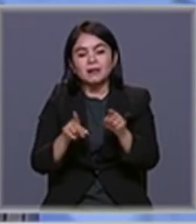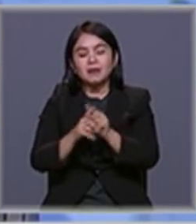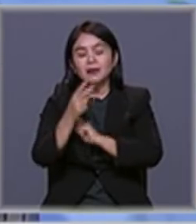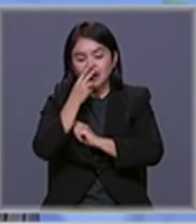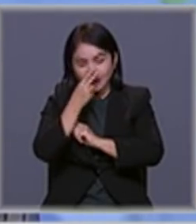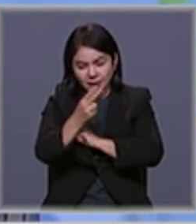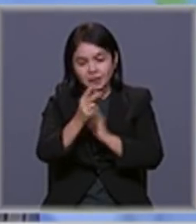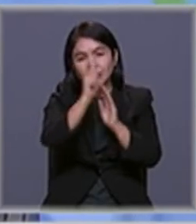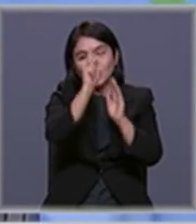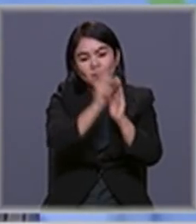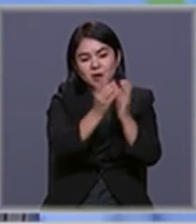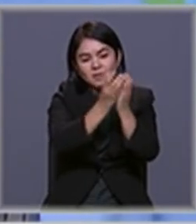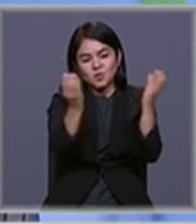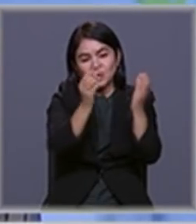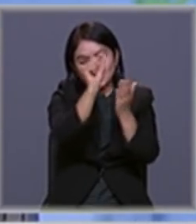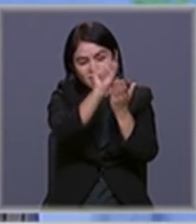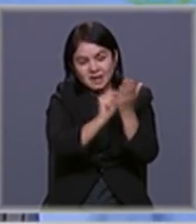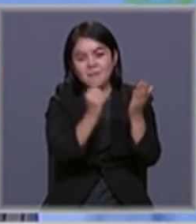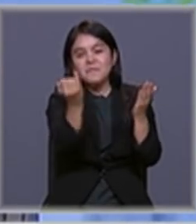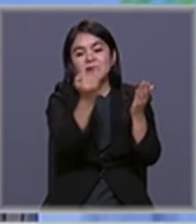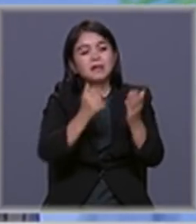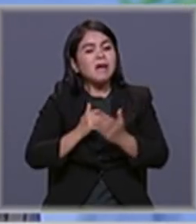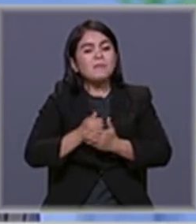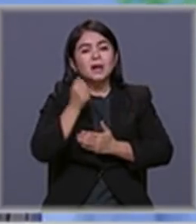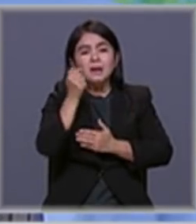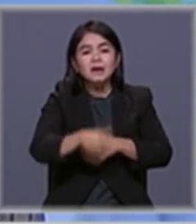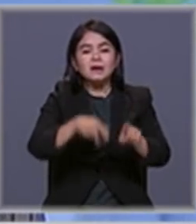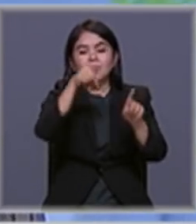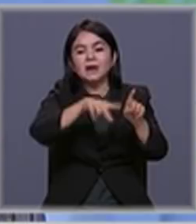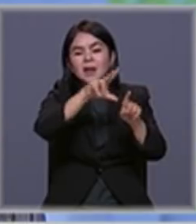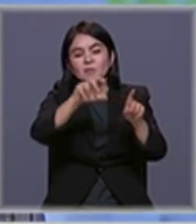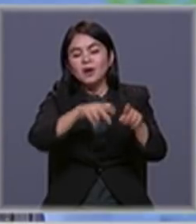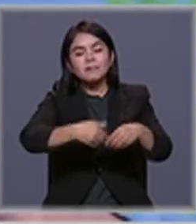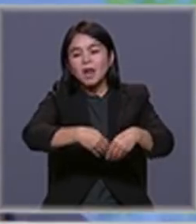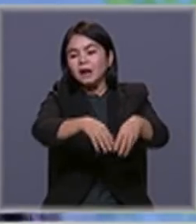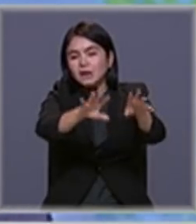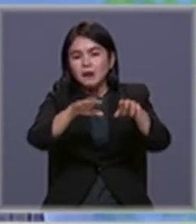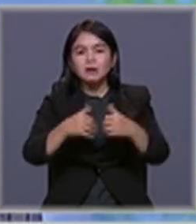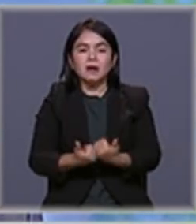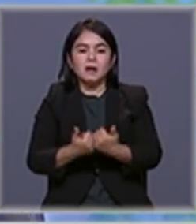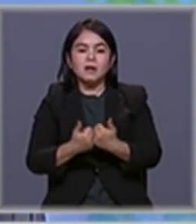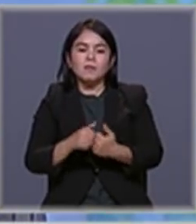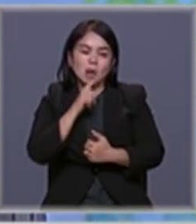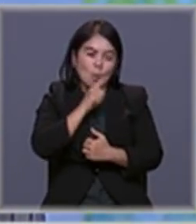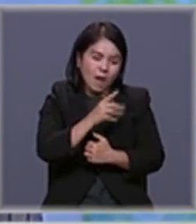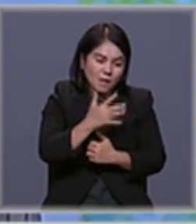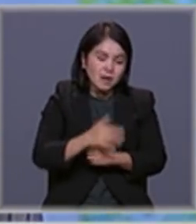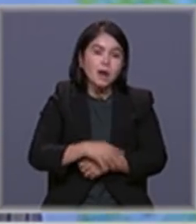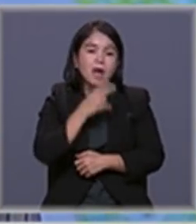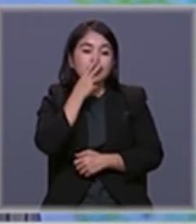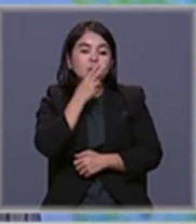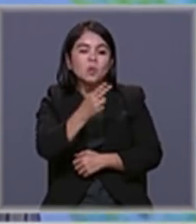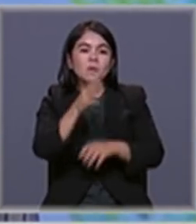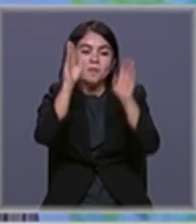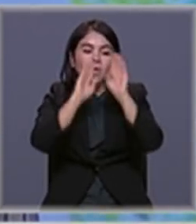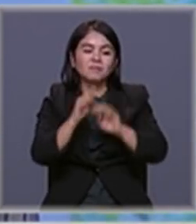ารัฐนูนนี้มันเสื่อมอย่างไรจ่ายไปเถอะ1,300ล้านเราไม่มีสิทธิ์พูดแต่ว่าเราก็ไม่มีสิทธิ์เถียงแล้วแต่เราให้ถือไปว่านี่คือค่า